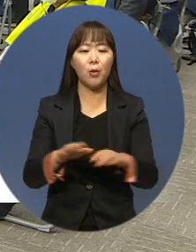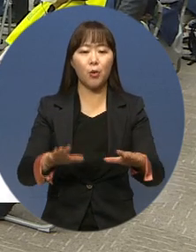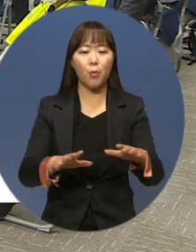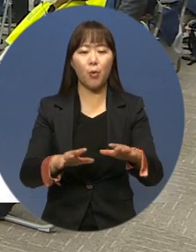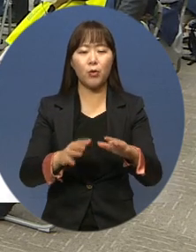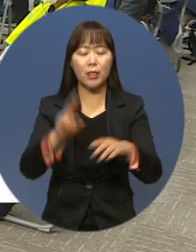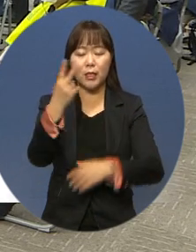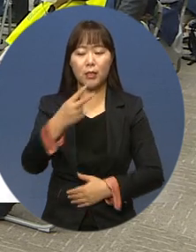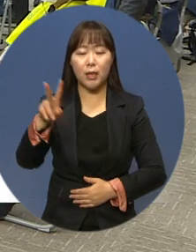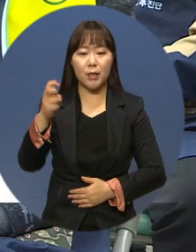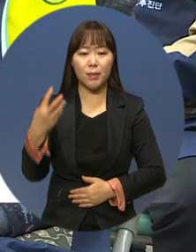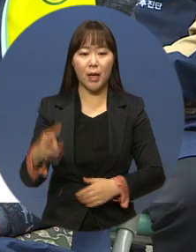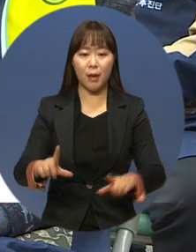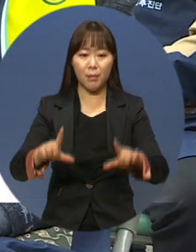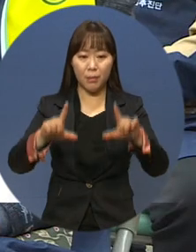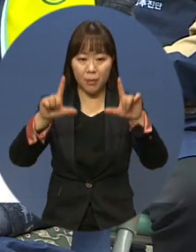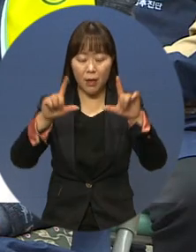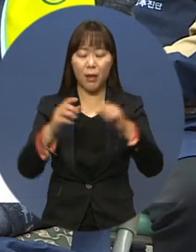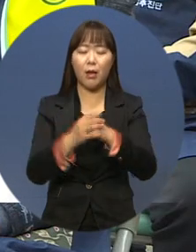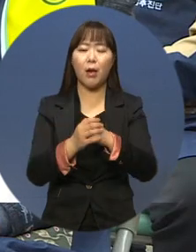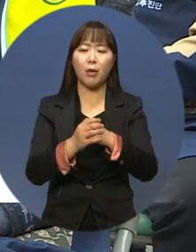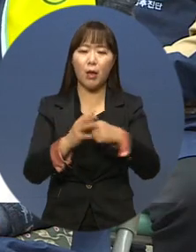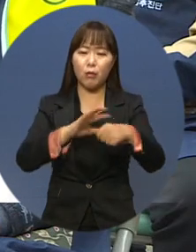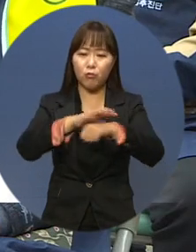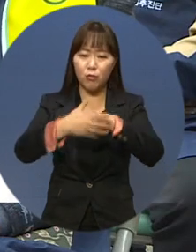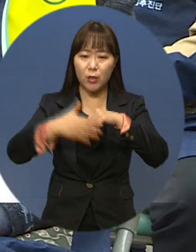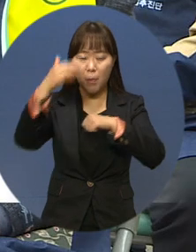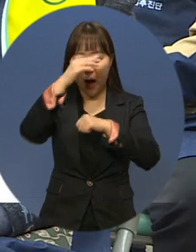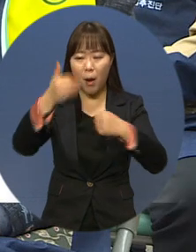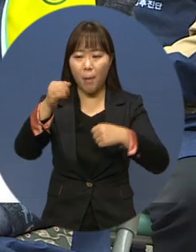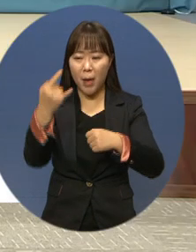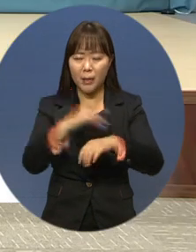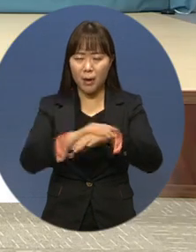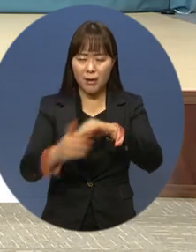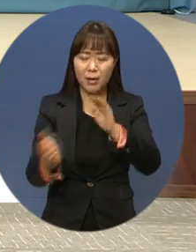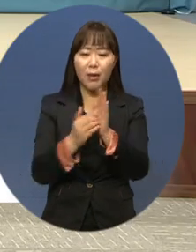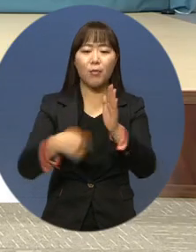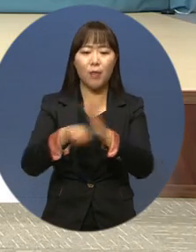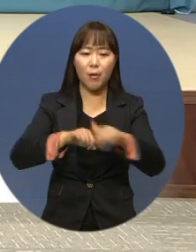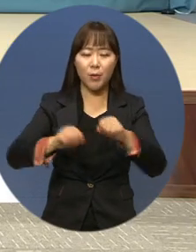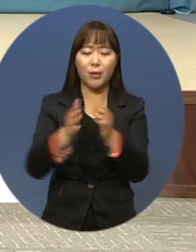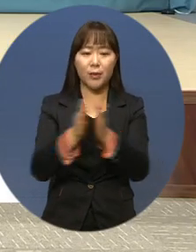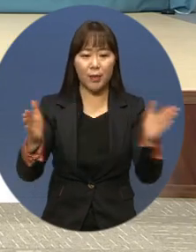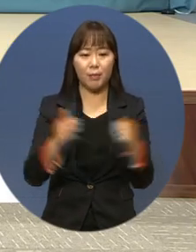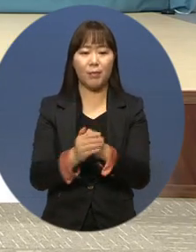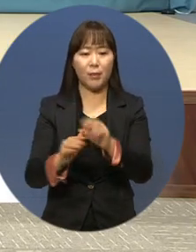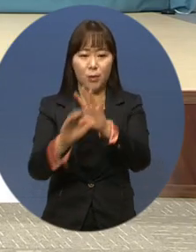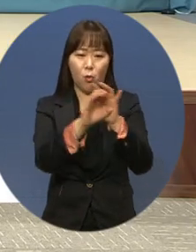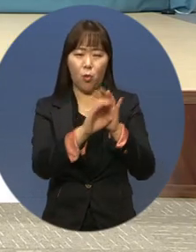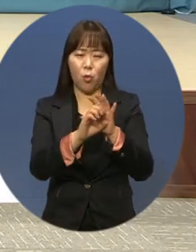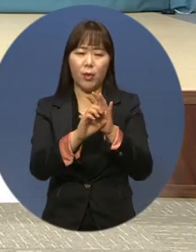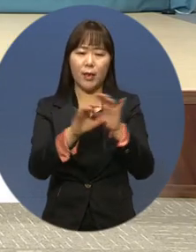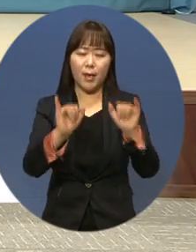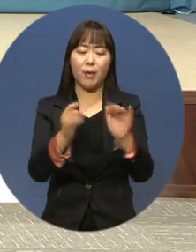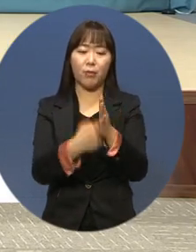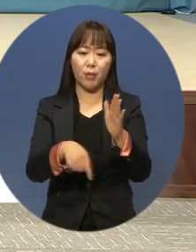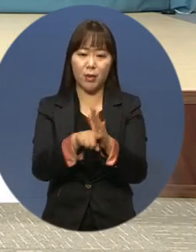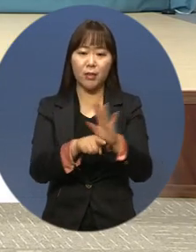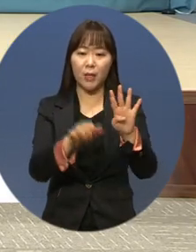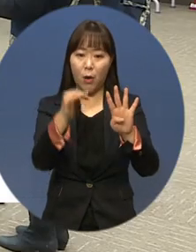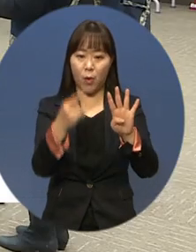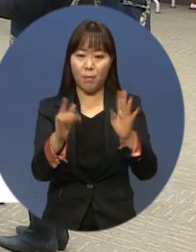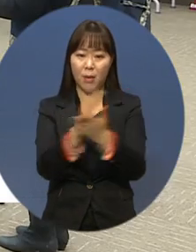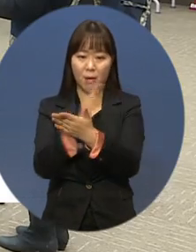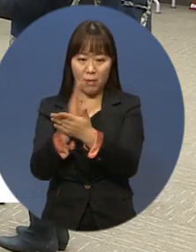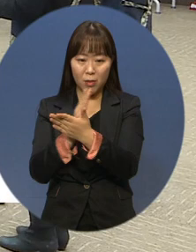박람회 성공 개최를 위한 본격적인 활동에 돌입했습니다. 코로나 예방을 위해 4회로 나눠 진행된 이번